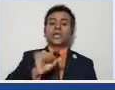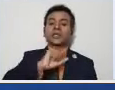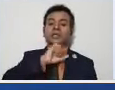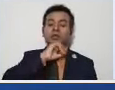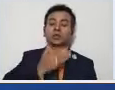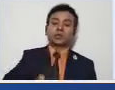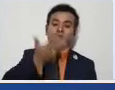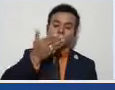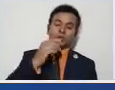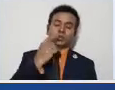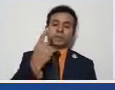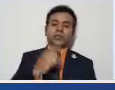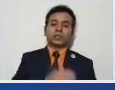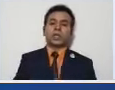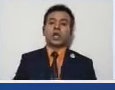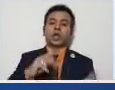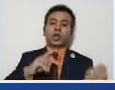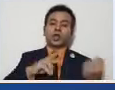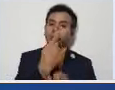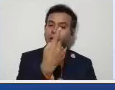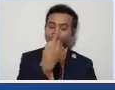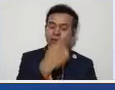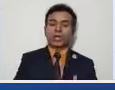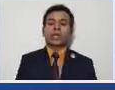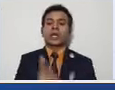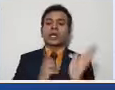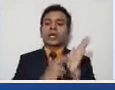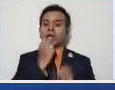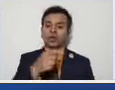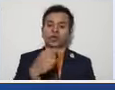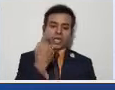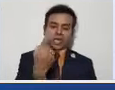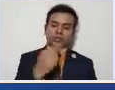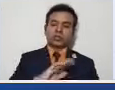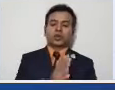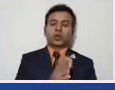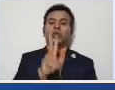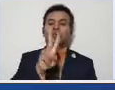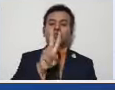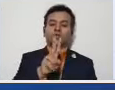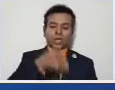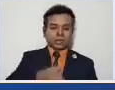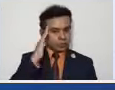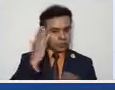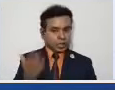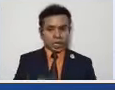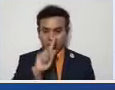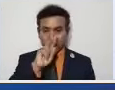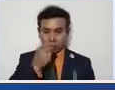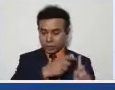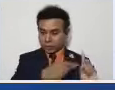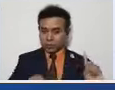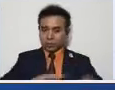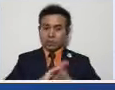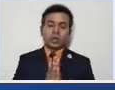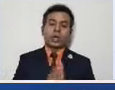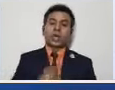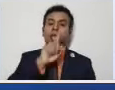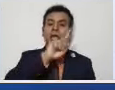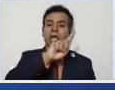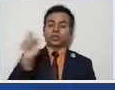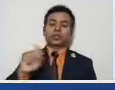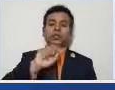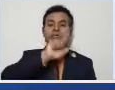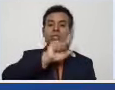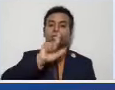শিশু এবং কিশোরের মাঝামাঝি বয়সের আসলে 11 থেকে 20 বছর বয়সের একজন এবং ষাটোর্ধ্ব একজন একজন রংপুরের এবং একজন